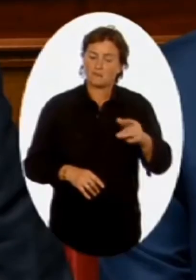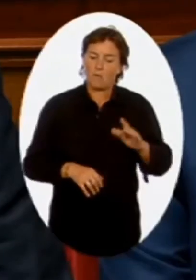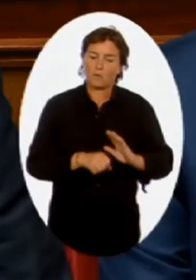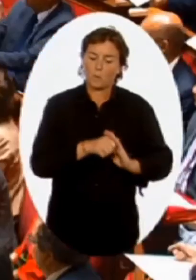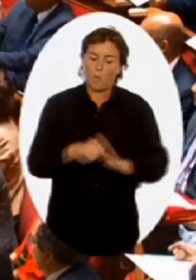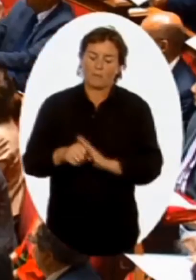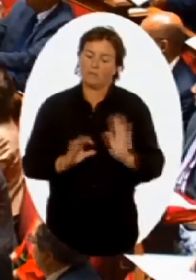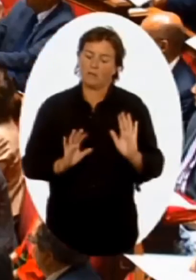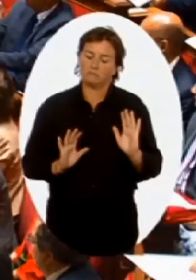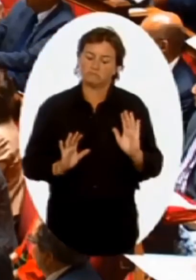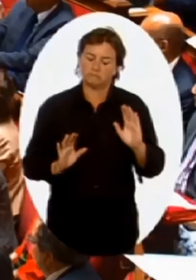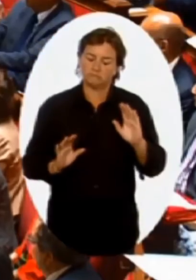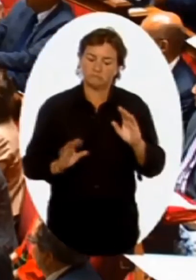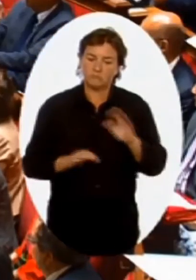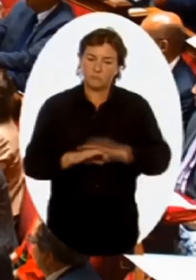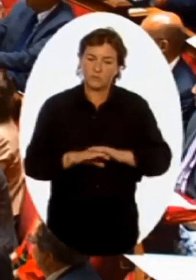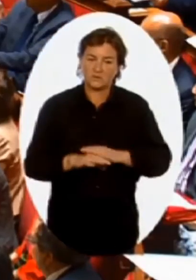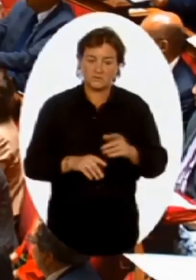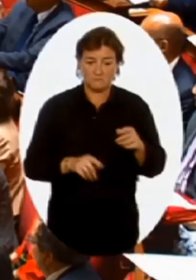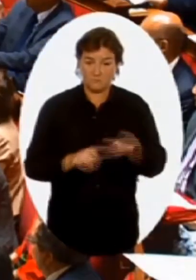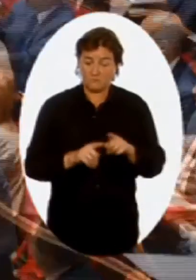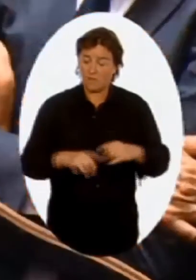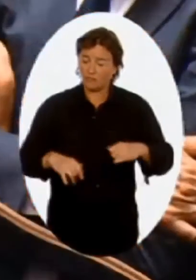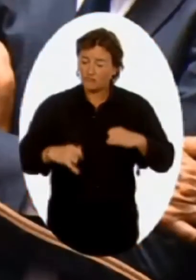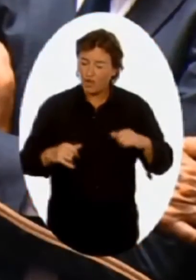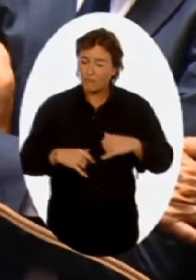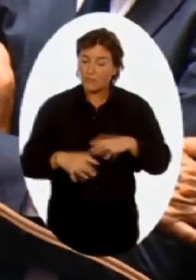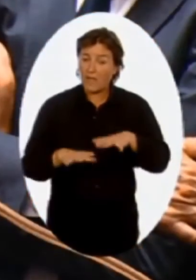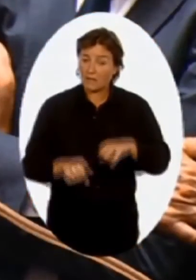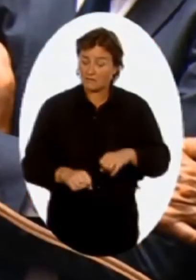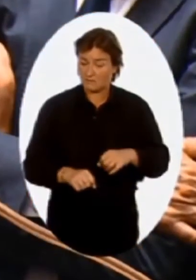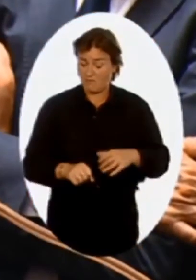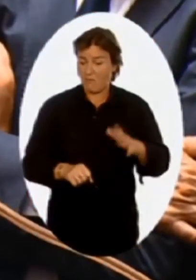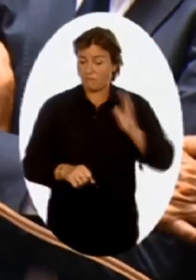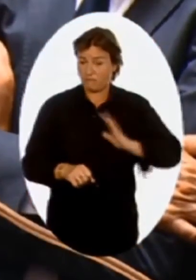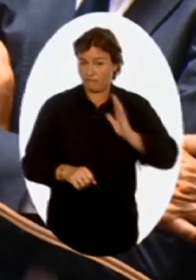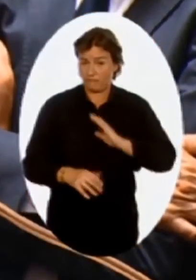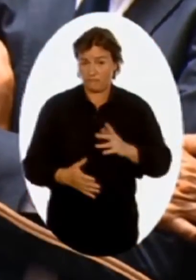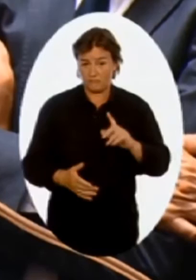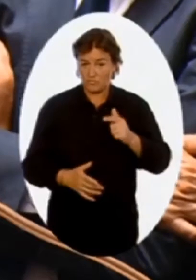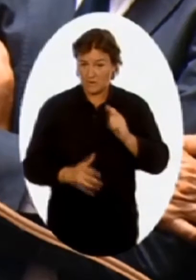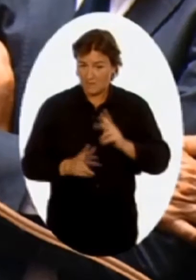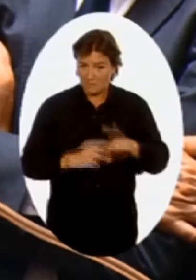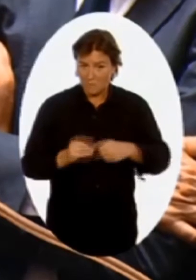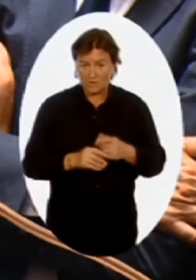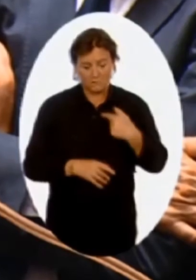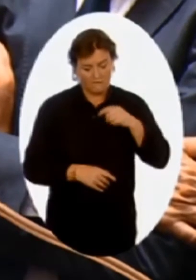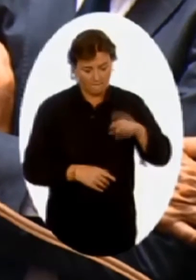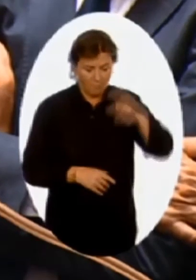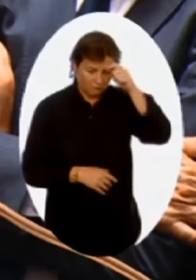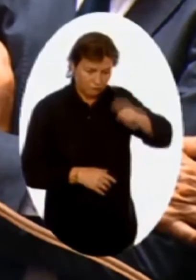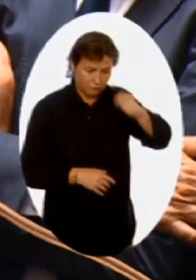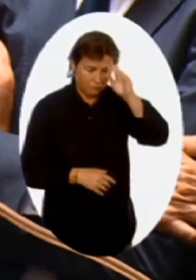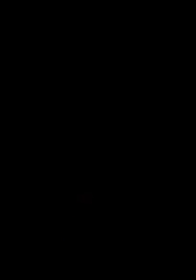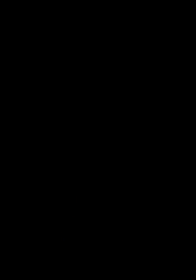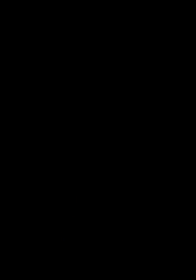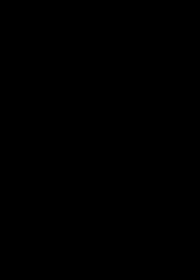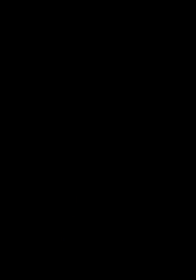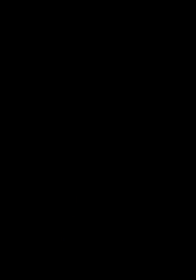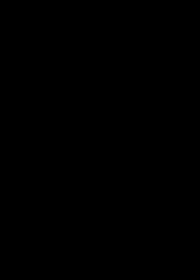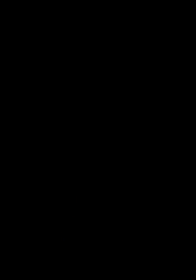et de la France et qu'il fut un des plus jeunes résistants de notre pays. Et vous avez raison, il faut honorer la mémoire de Charles Pasqua.